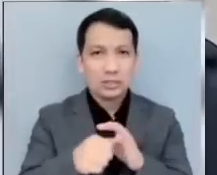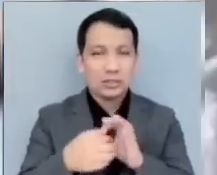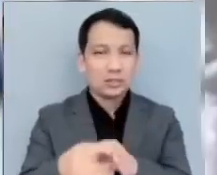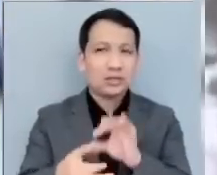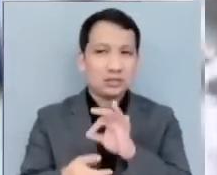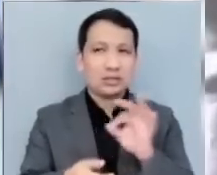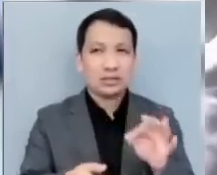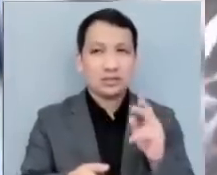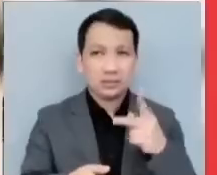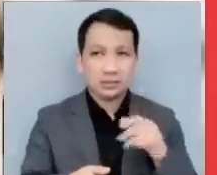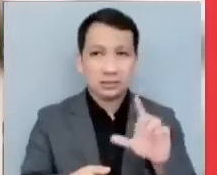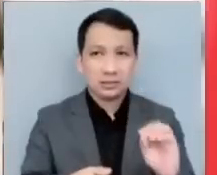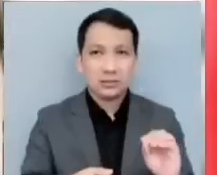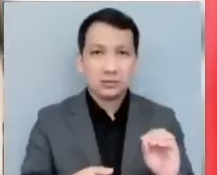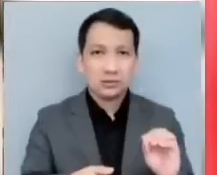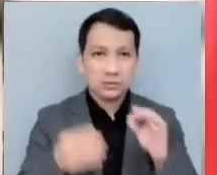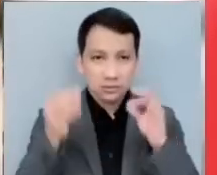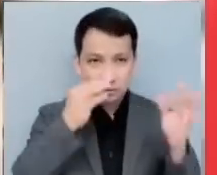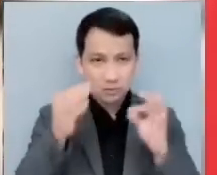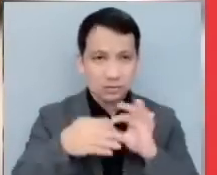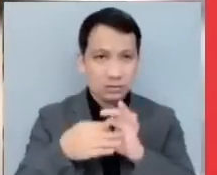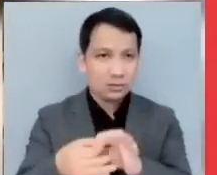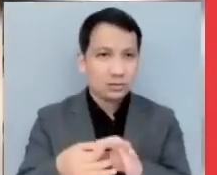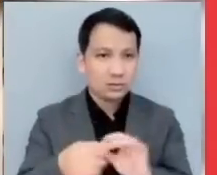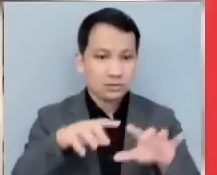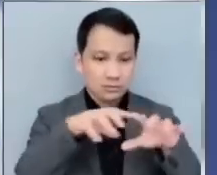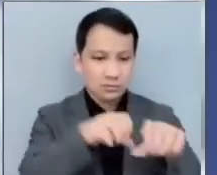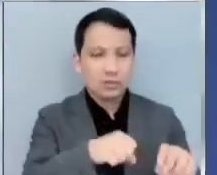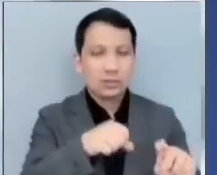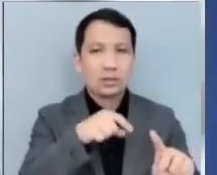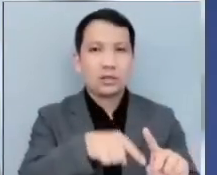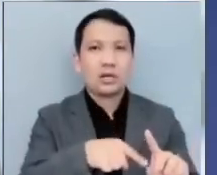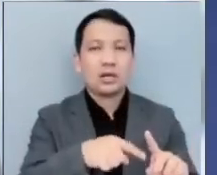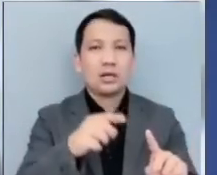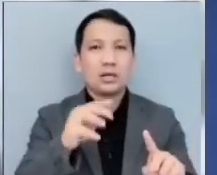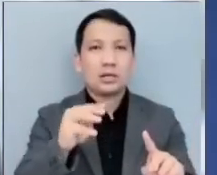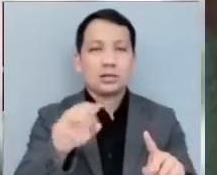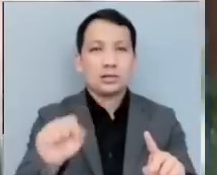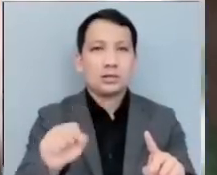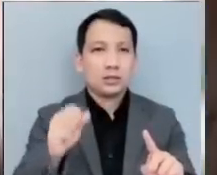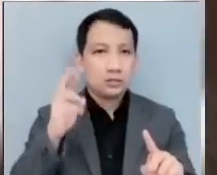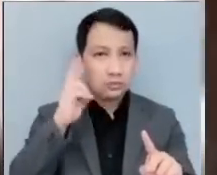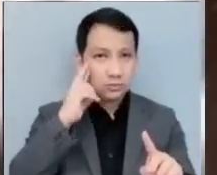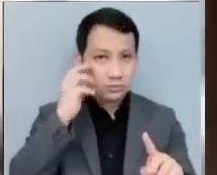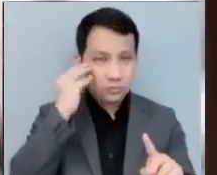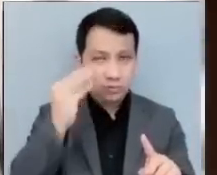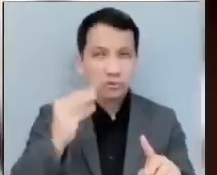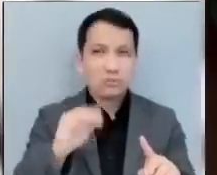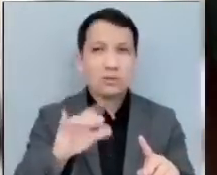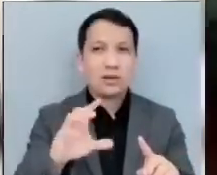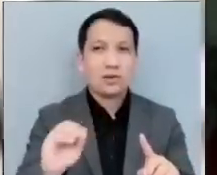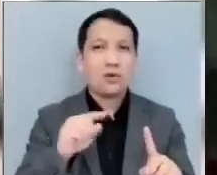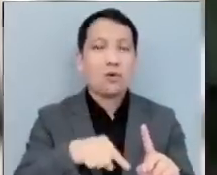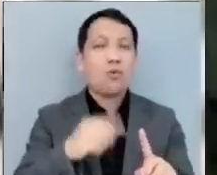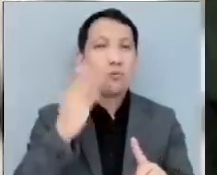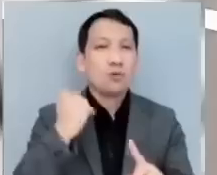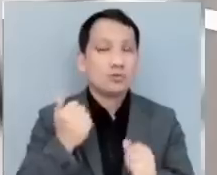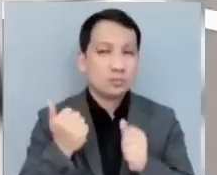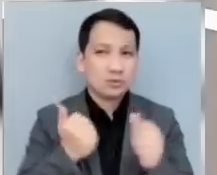kilos na drug bust at ang pagkakaaresto kay Police Master Sergeant Rodolfo Mayo dahil meron pang follow-up